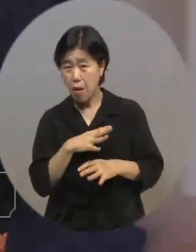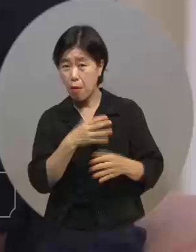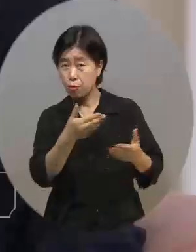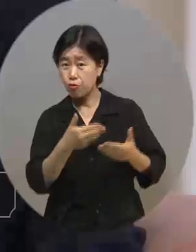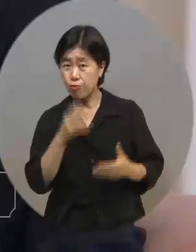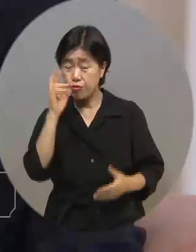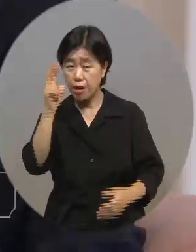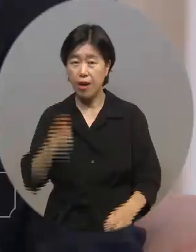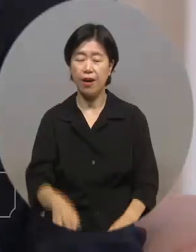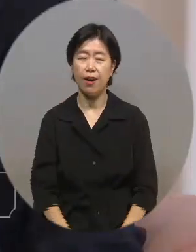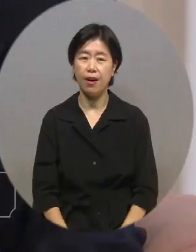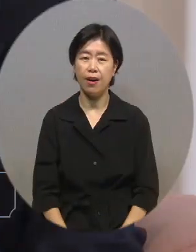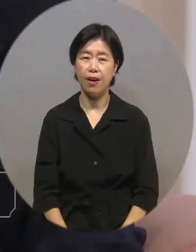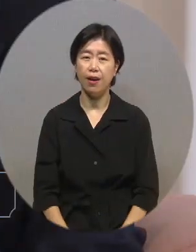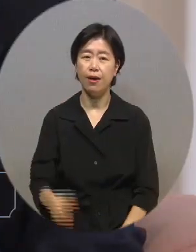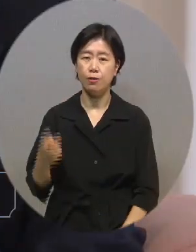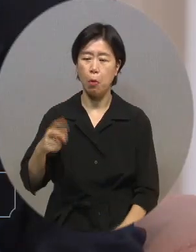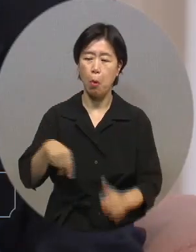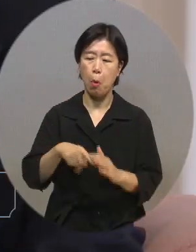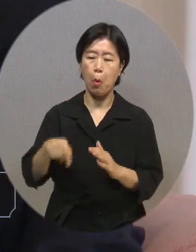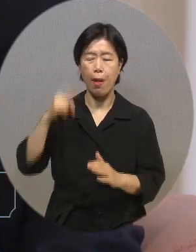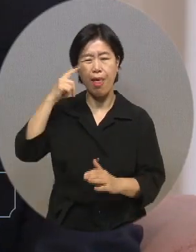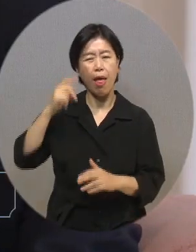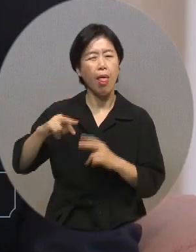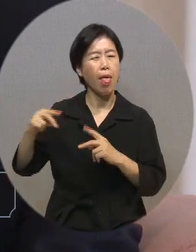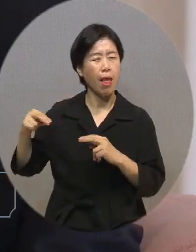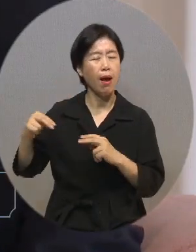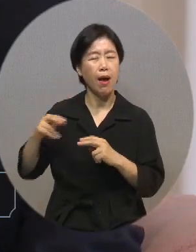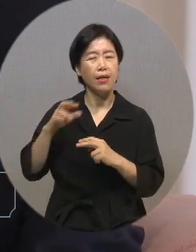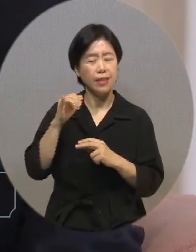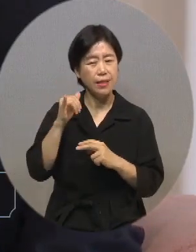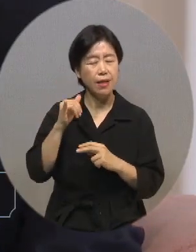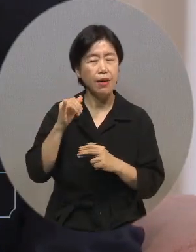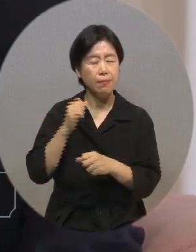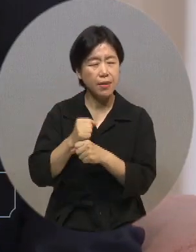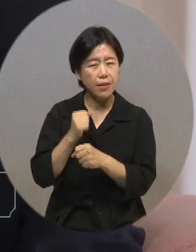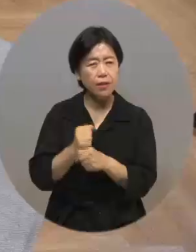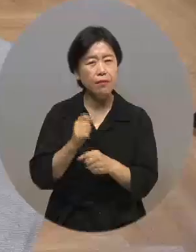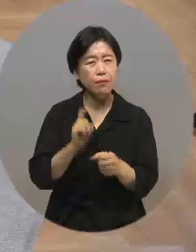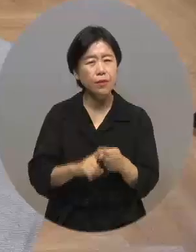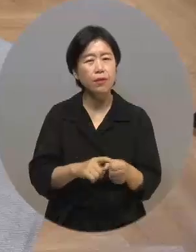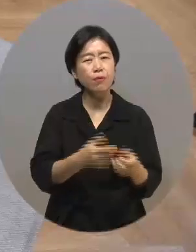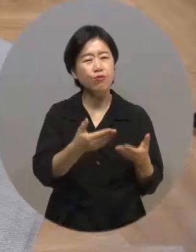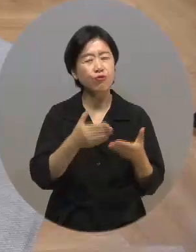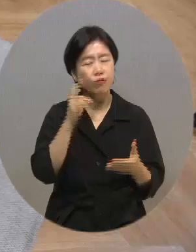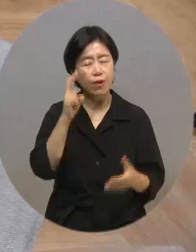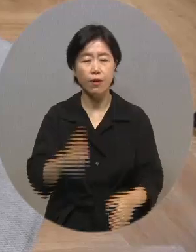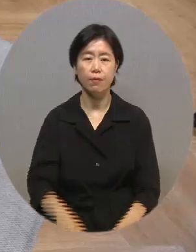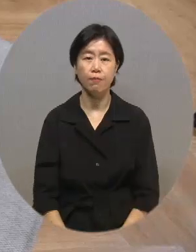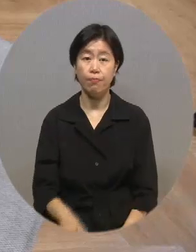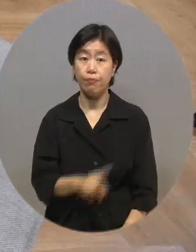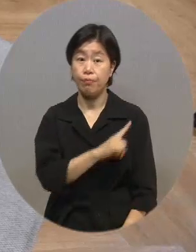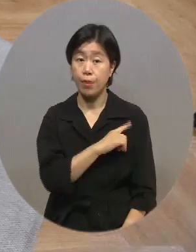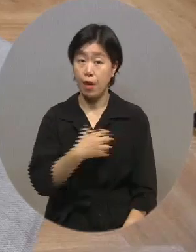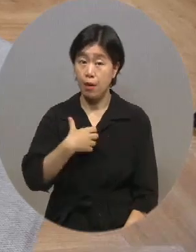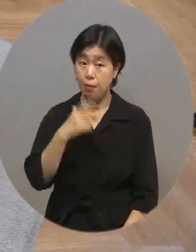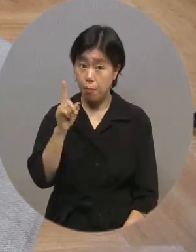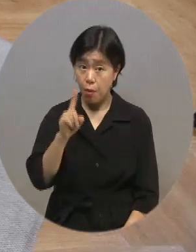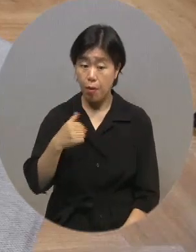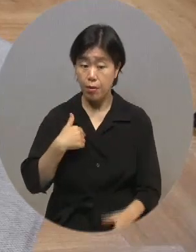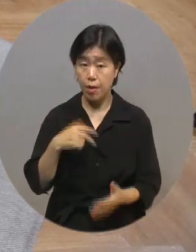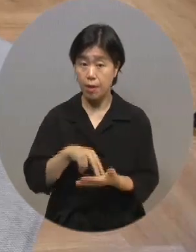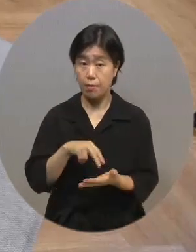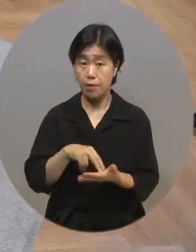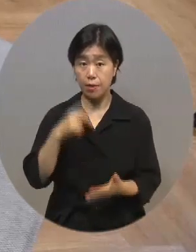우리 내부에도 뭐 이견을 좀 만들고 남남 갈등을 좀 만들려고 하는 것도 있을 거고 가장 우려스러운 거는 제가 보는